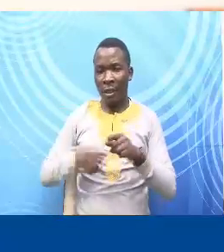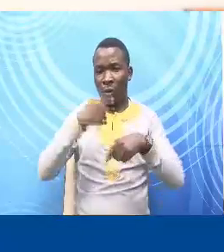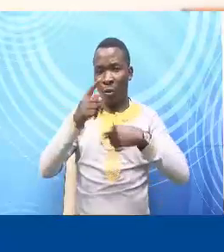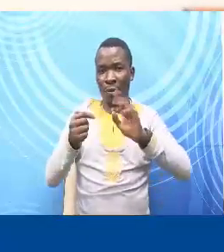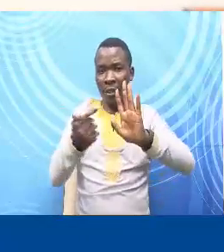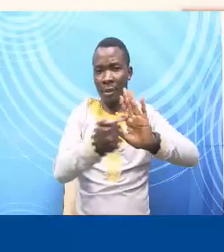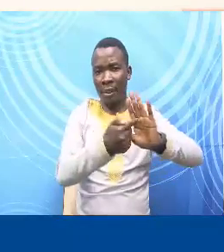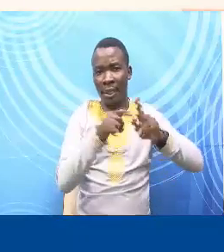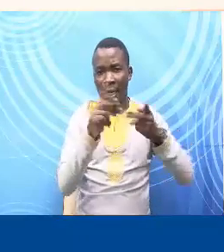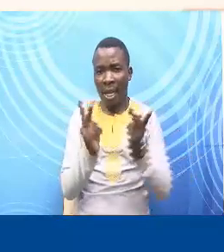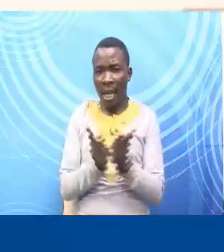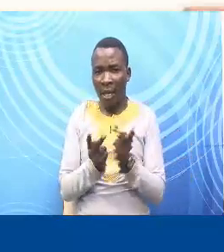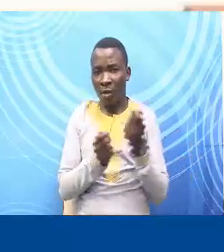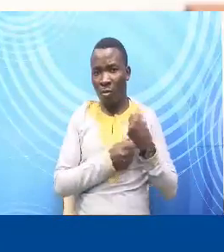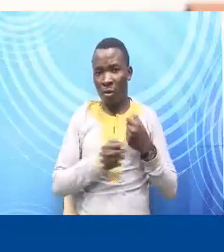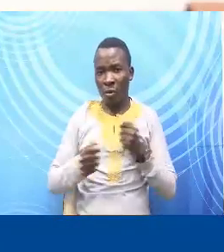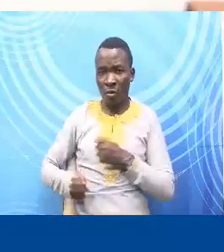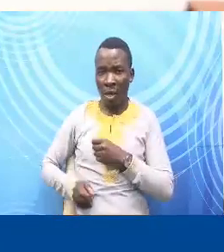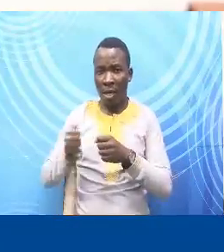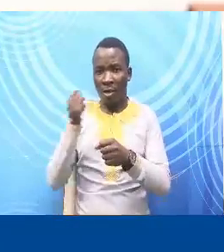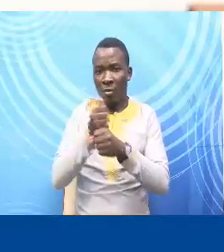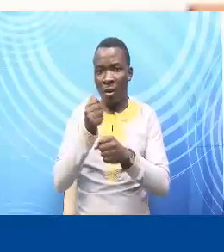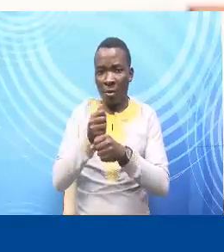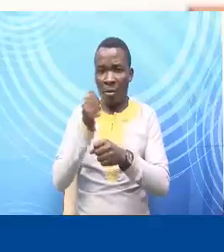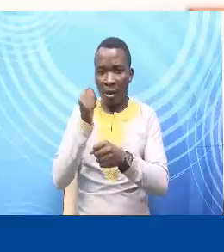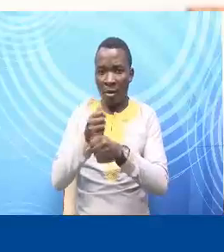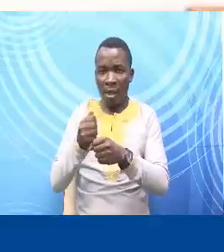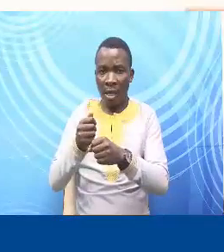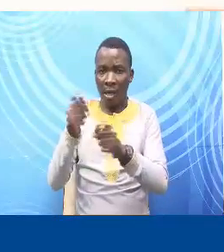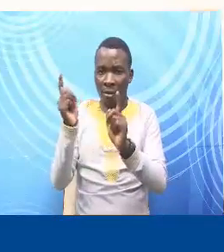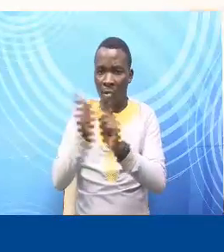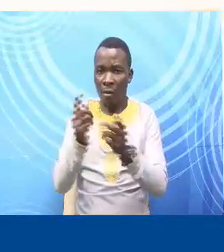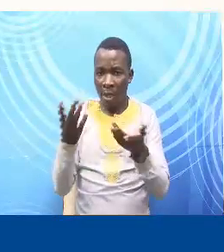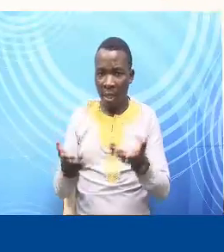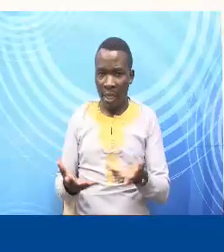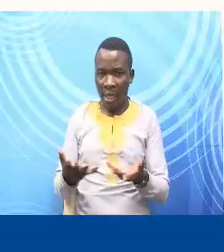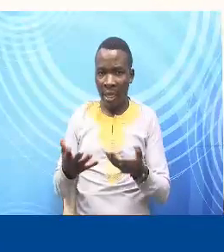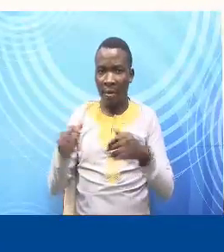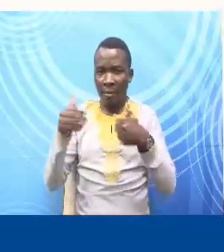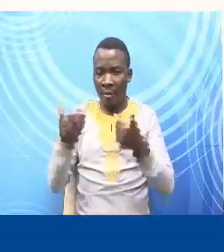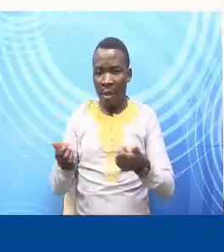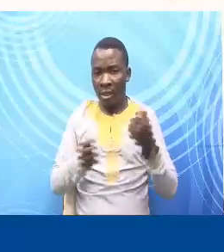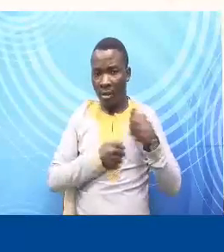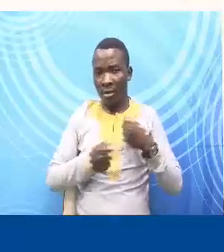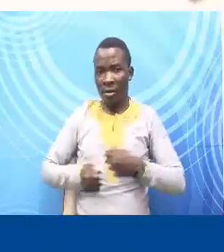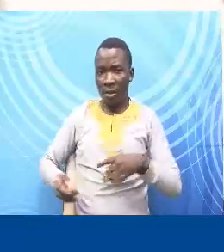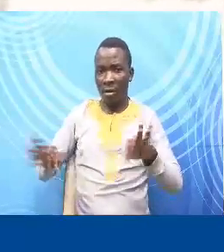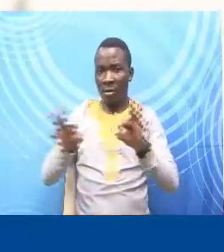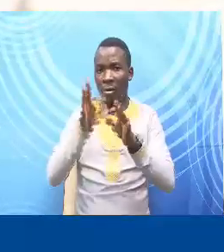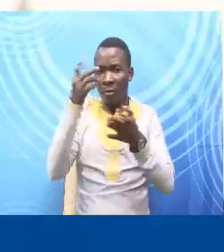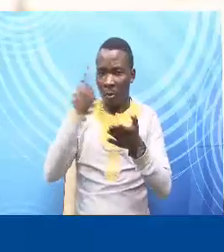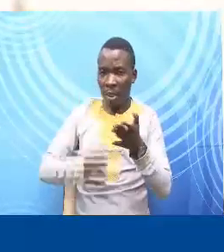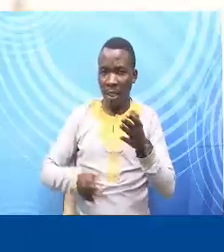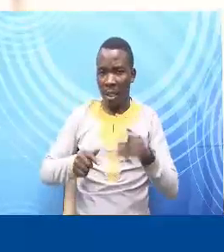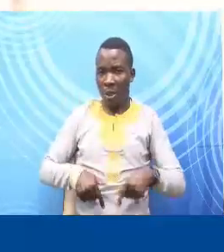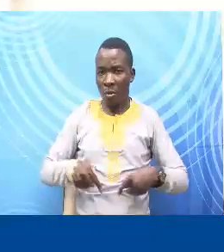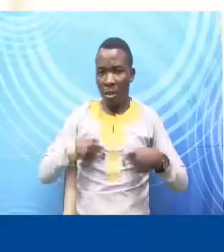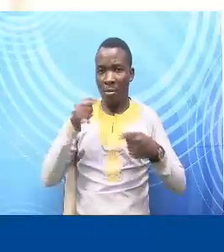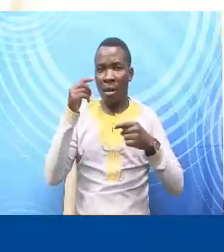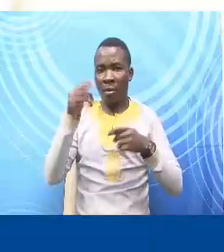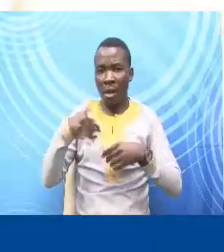tunagaragaza aho ubutwari n'umurimo bakora bihurira nicyo ubutwari bwamarira mu buryo bwa buri munsi mu buzima bwa buri munsi